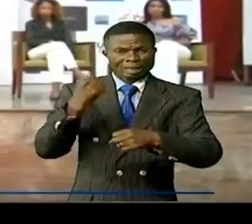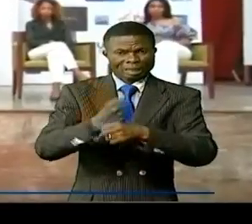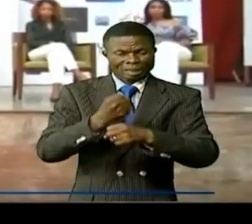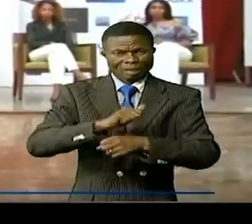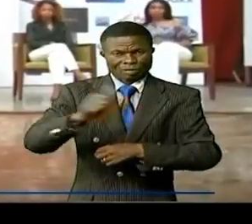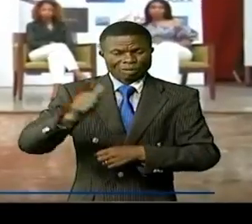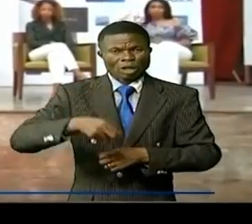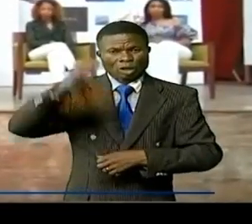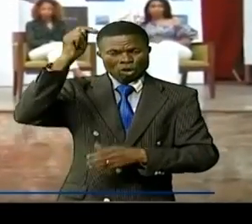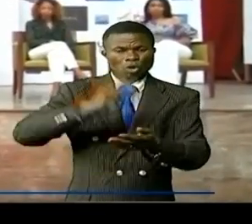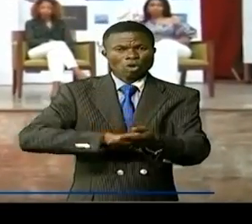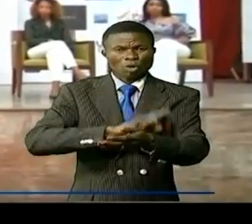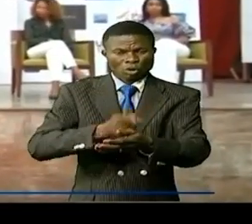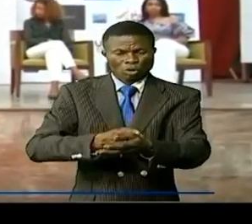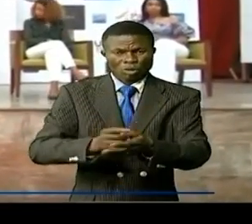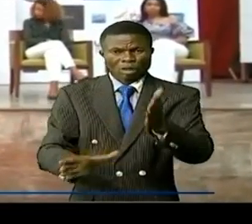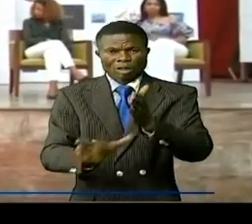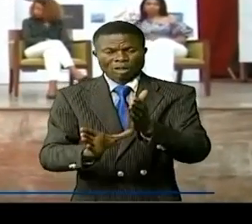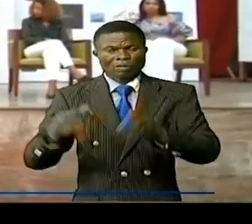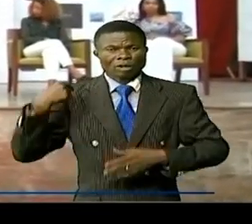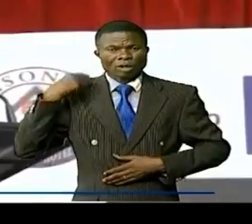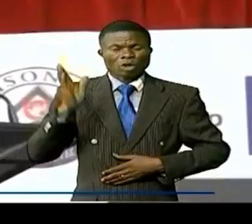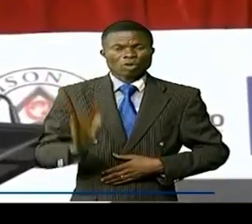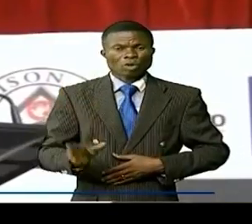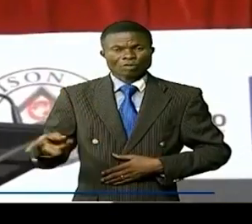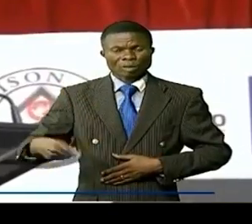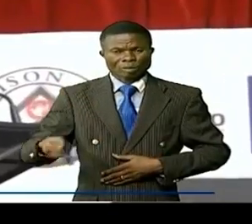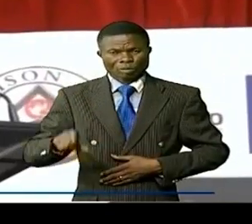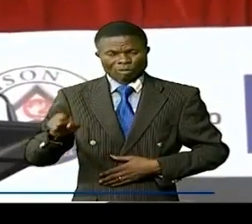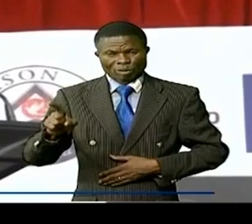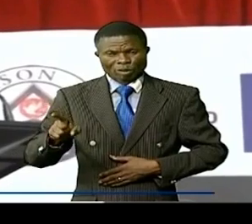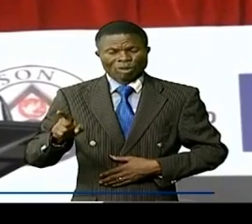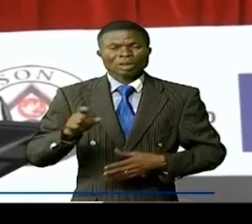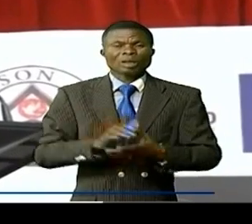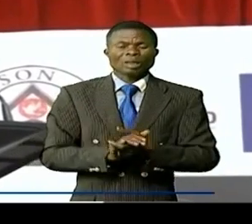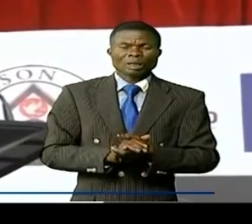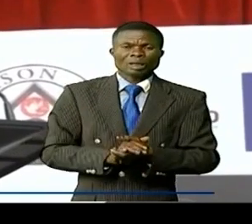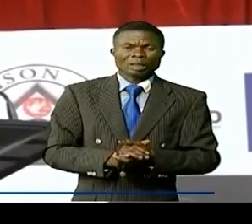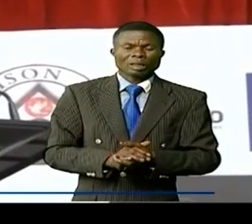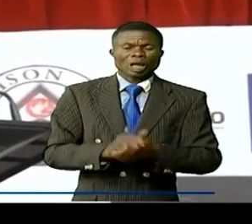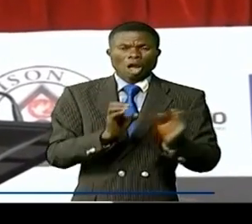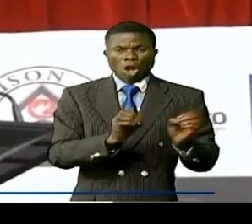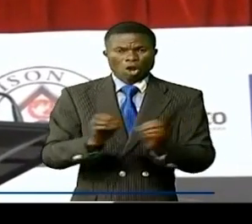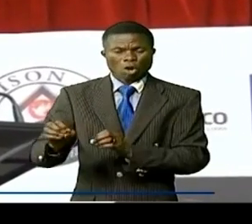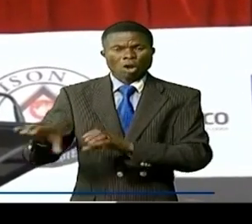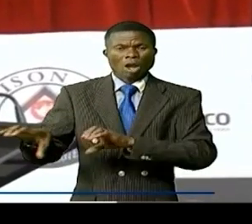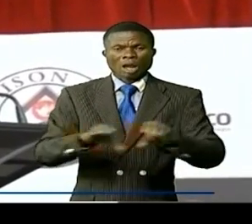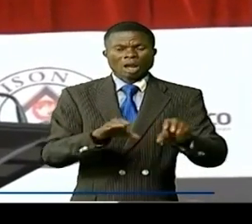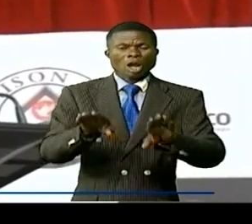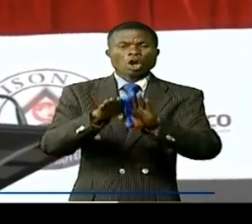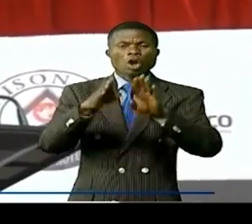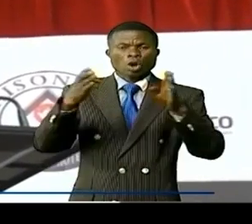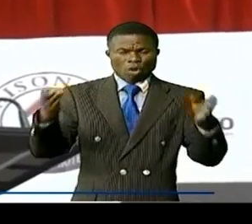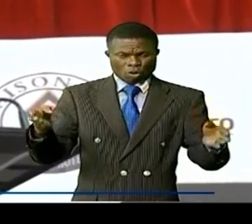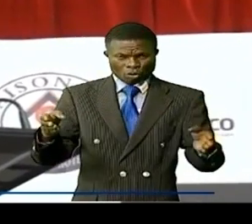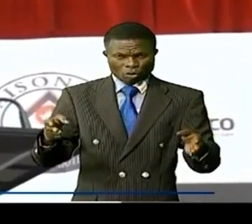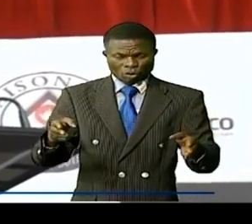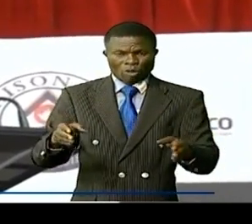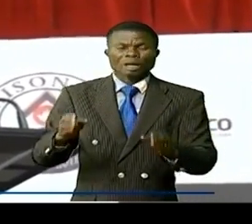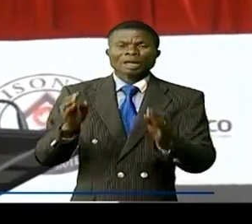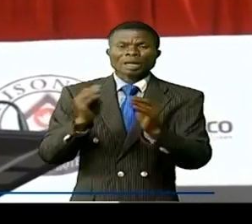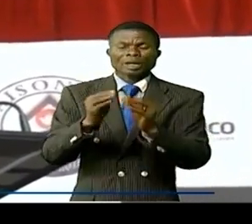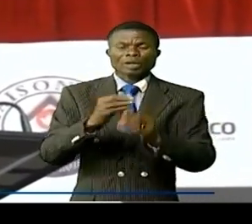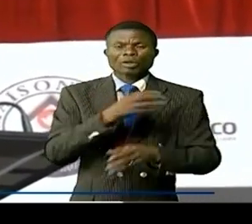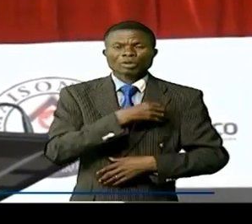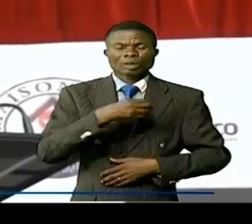le vice-gouverneur de province, le commissaire divisionnaire Romy Ekoukali Popo, qui a présidé la cérémonie d'ouverture de ce salon de femmes